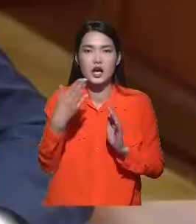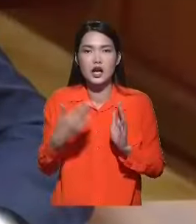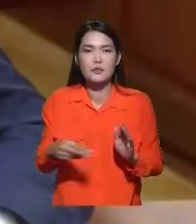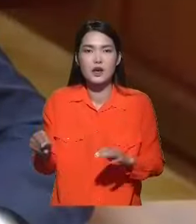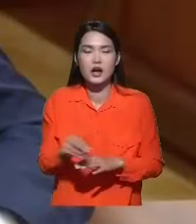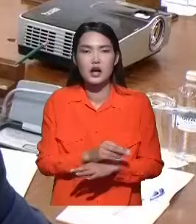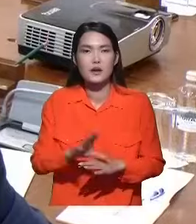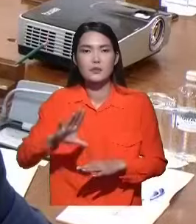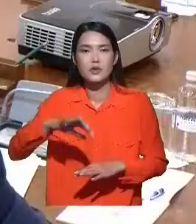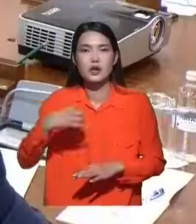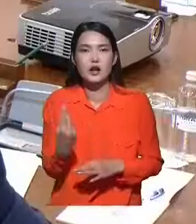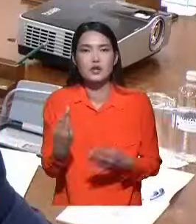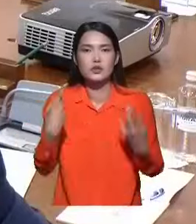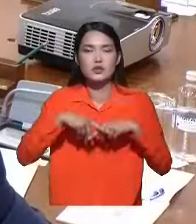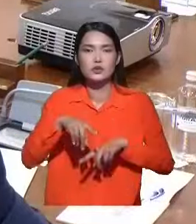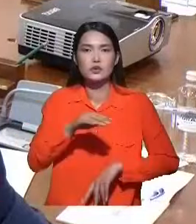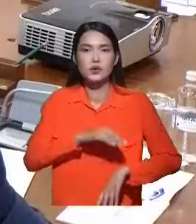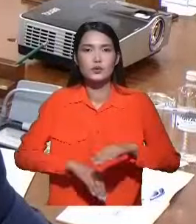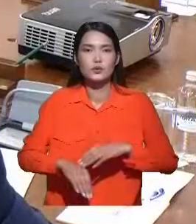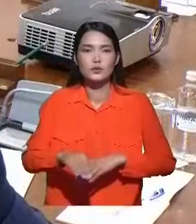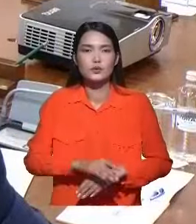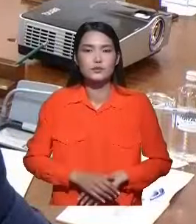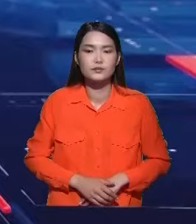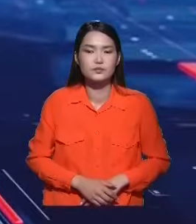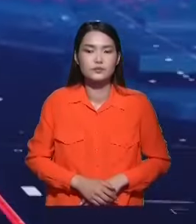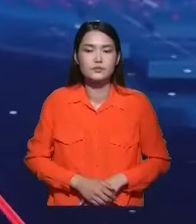ремонтом объектов социальной инфраструктуры.